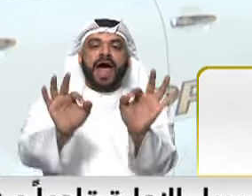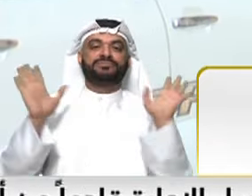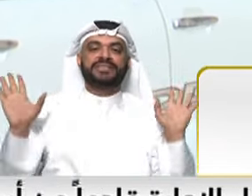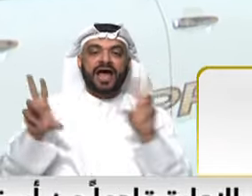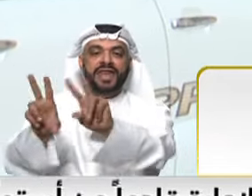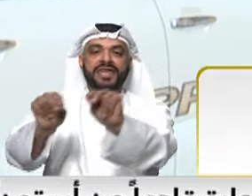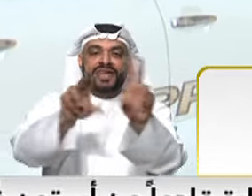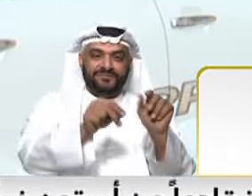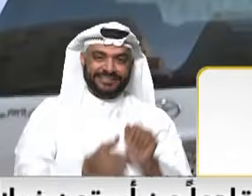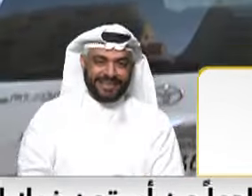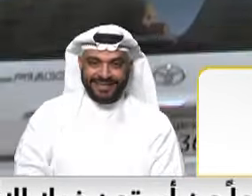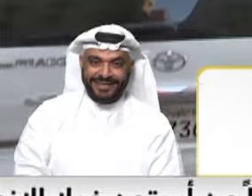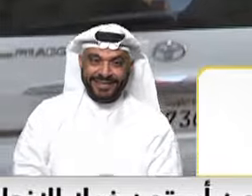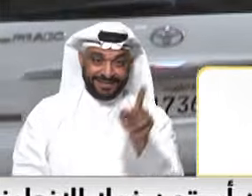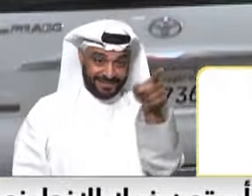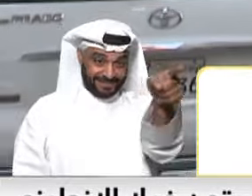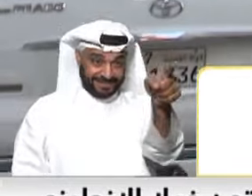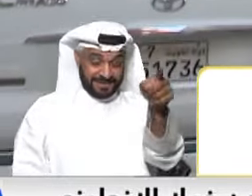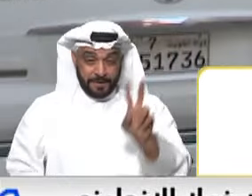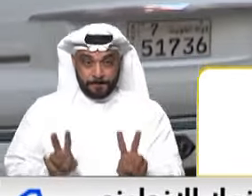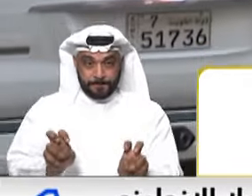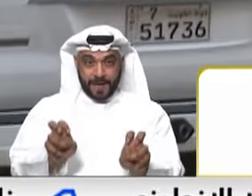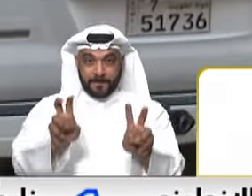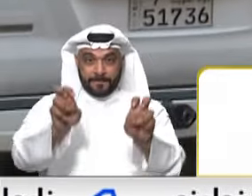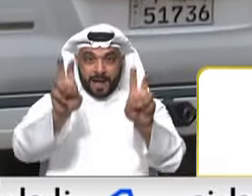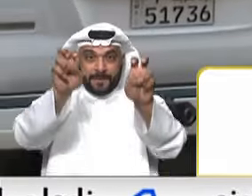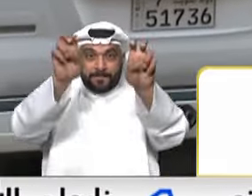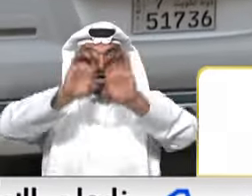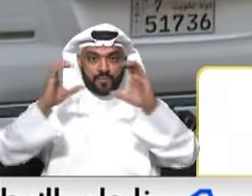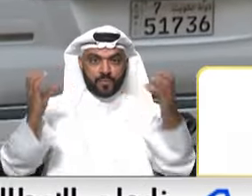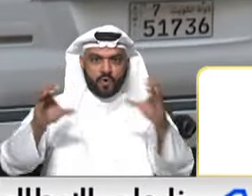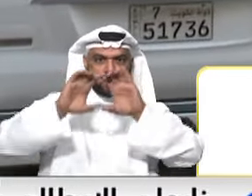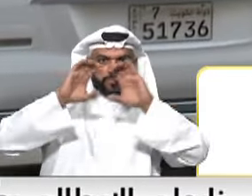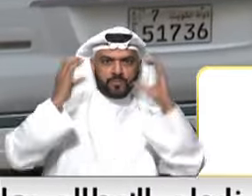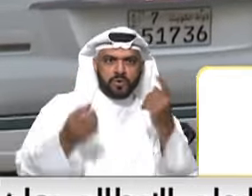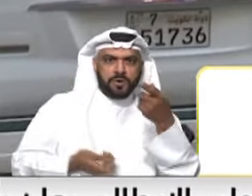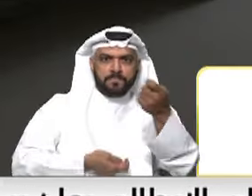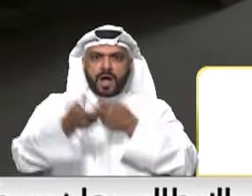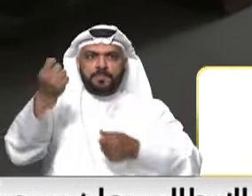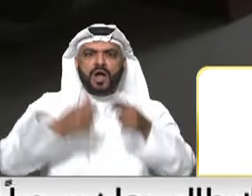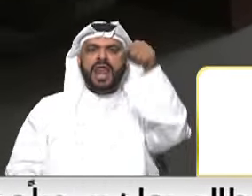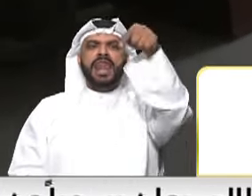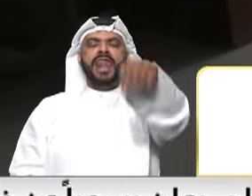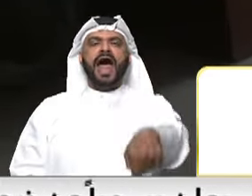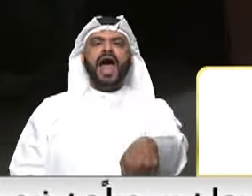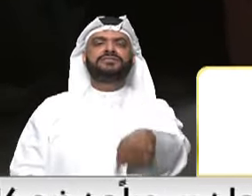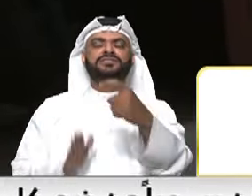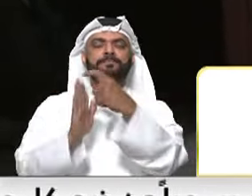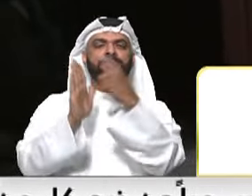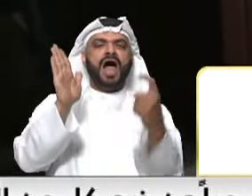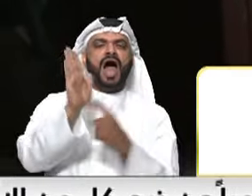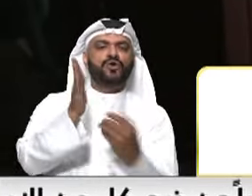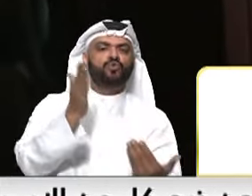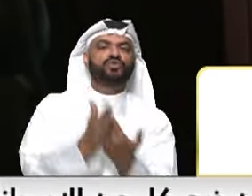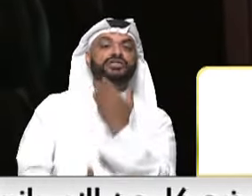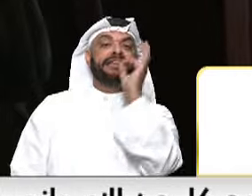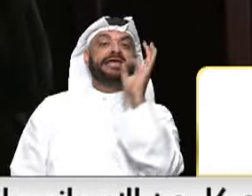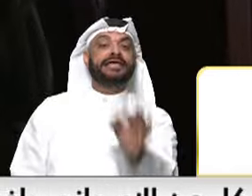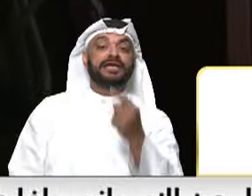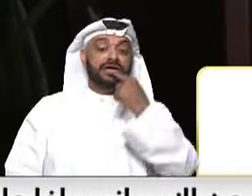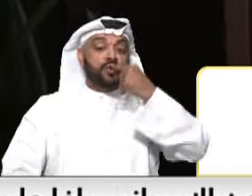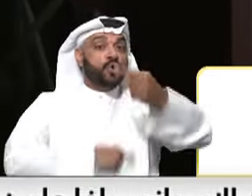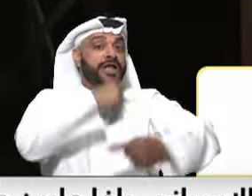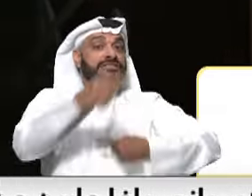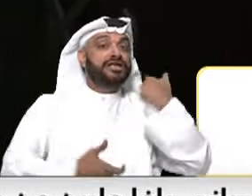والقوانين المتعلقة بالعقار الاستثماري تساهم في تعزيز سوق العقار الكويتي بشكل عام وعلى العقار